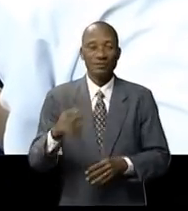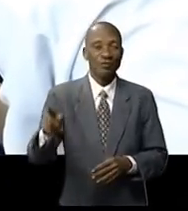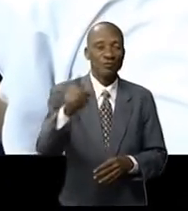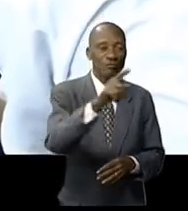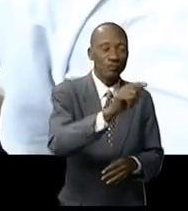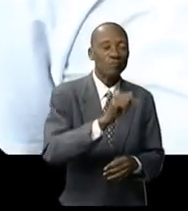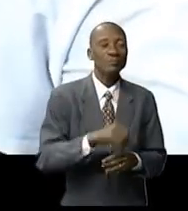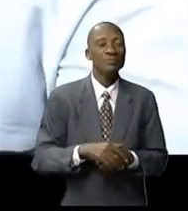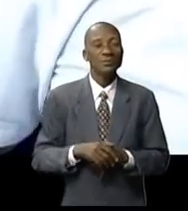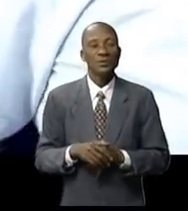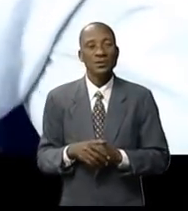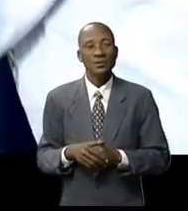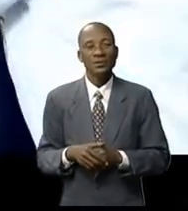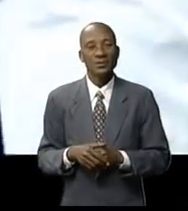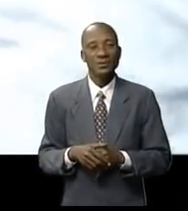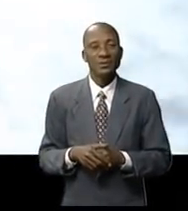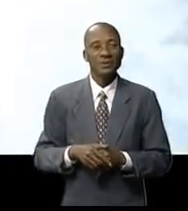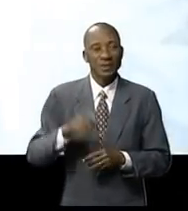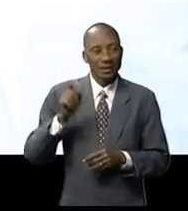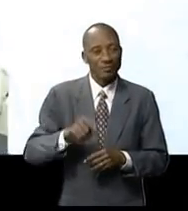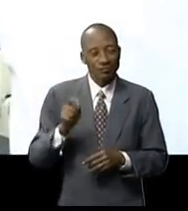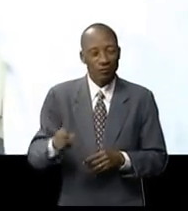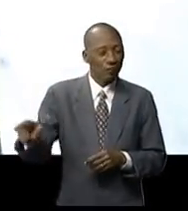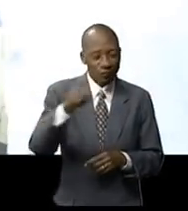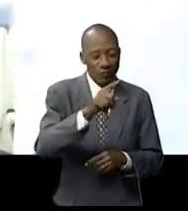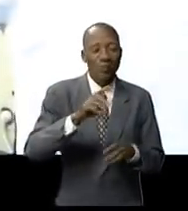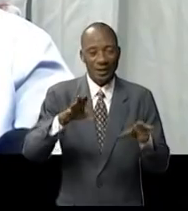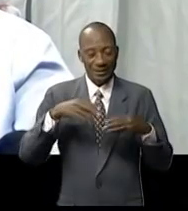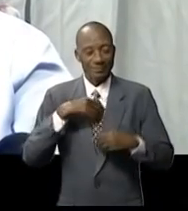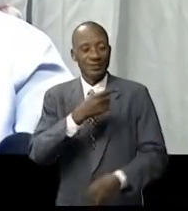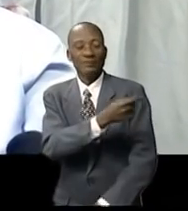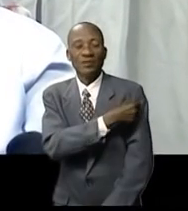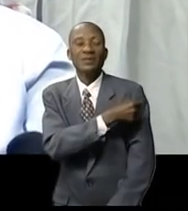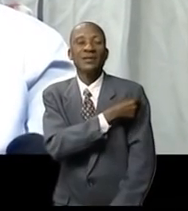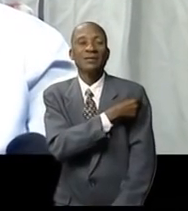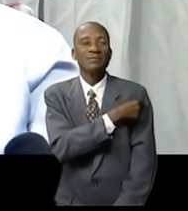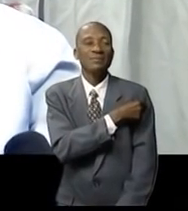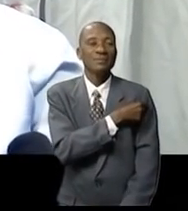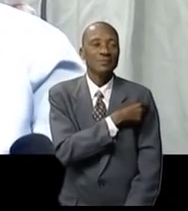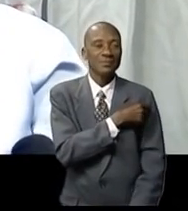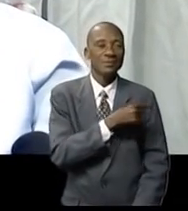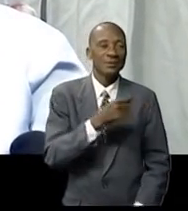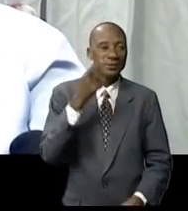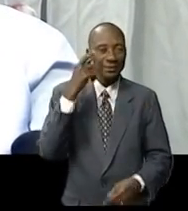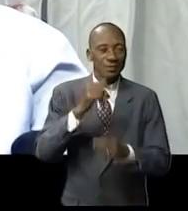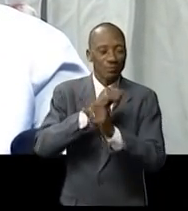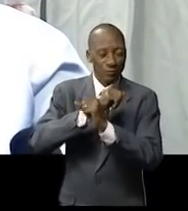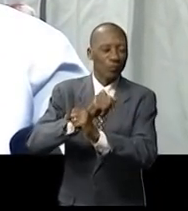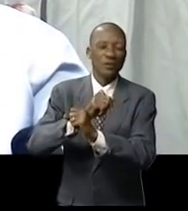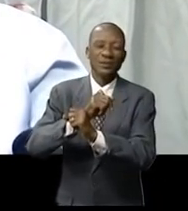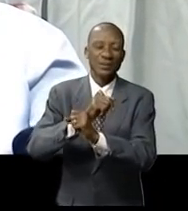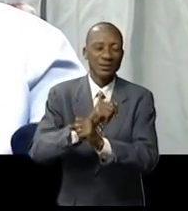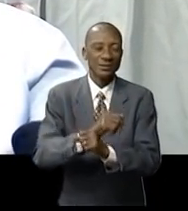qu'il faut vraiment prendre ce vaccin et qu'il ne faut pas du tout s'inquiéter. Donc là, je suis en